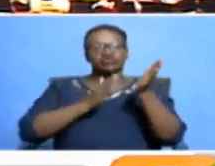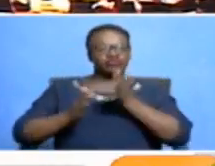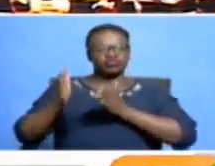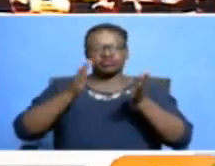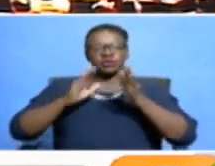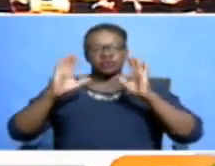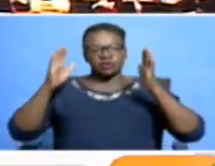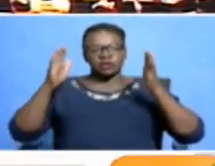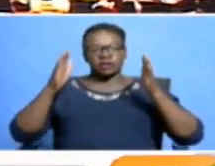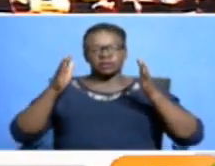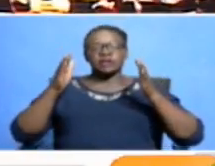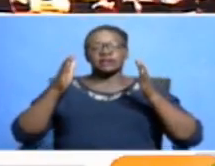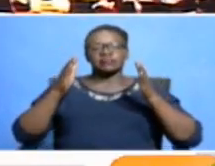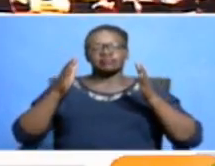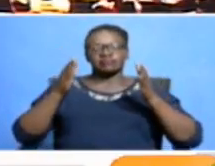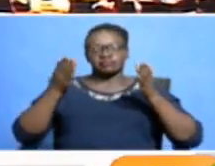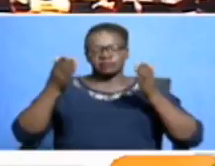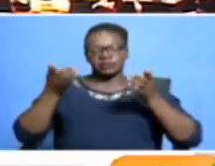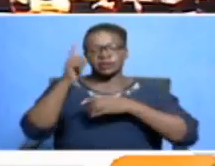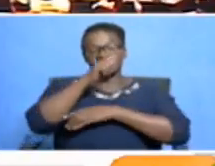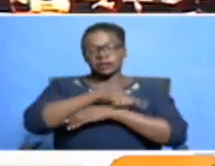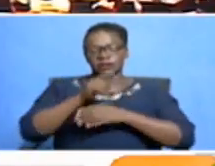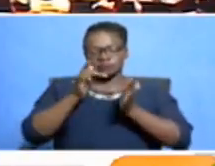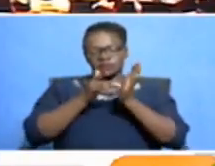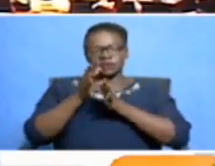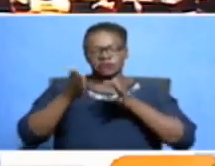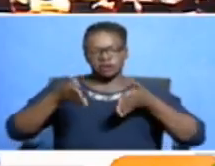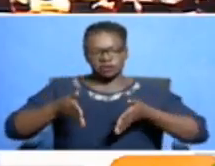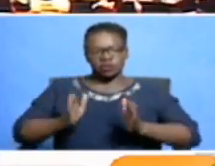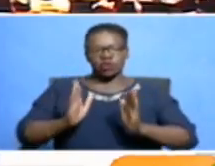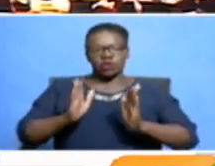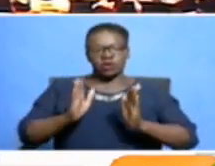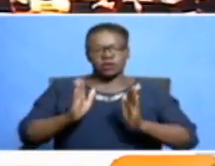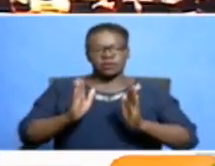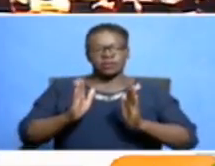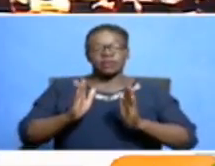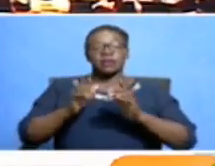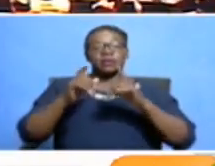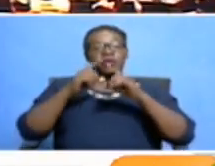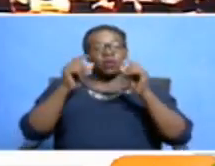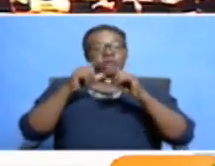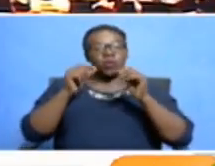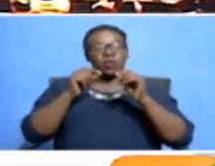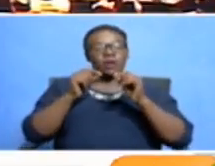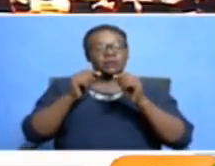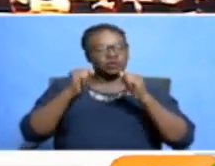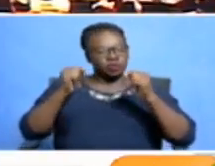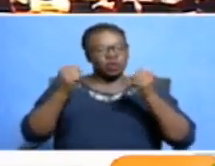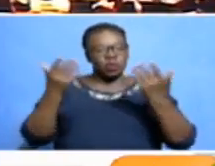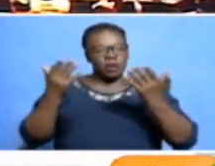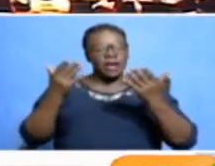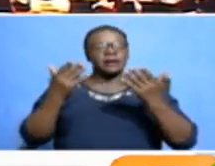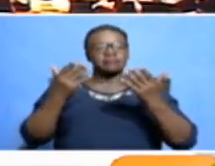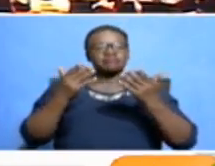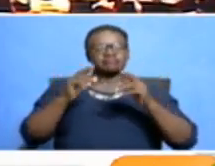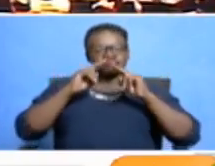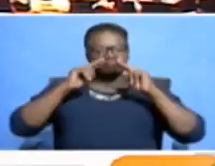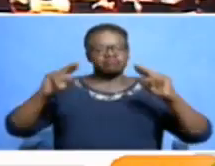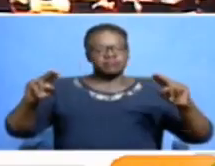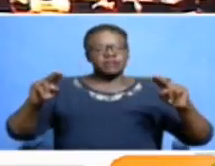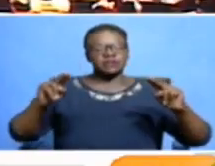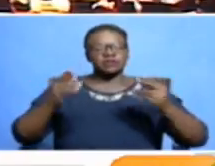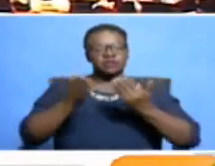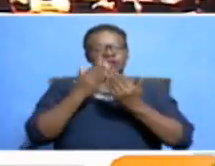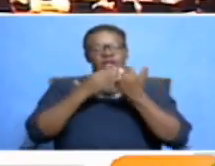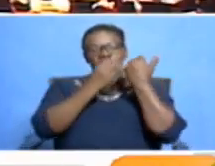kusherehekea siku ya kuzaliwa kwa Kristo. Na kama Kazogunga anavyotuarifu, ujumbe mkuu umekuwa amani na kukumbuka wasiojiweza katika jamii ili